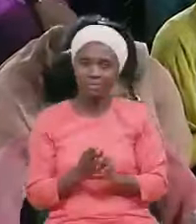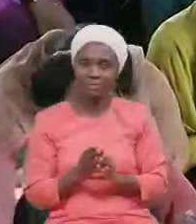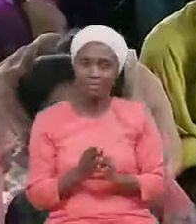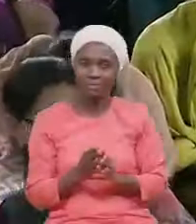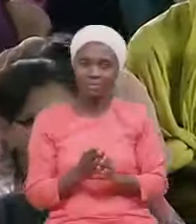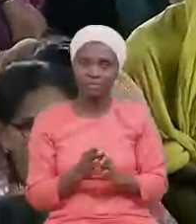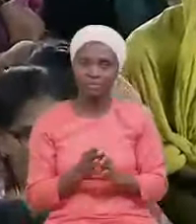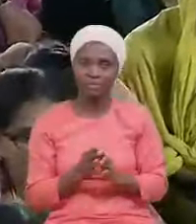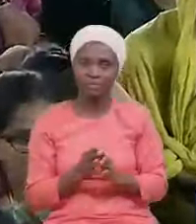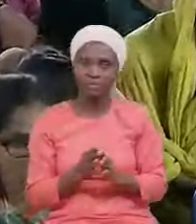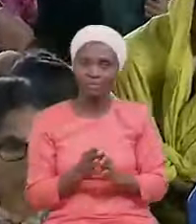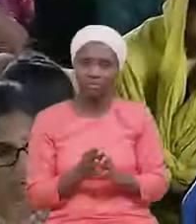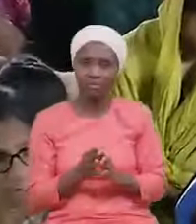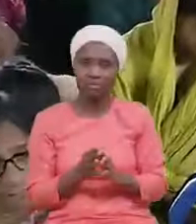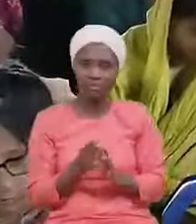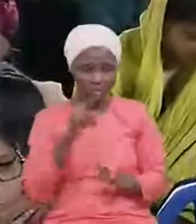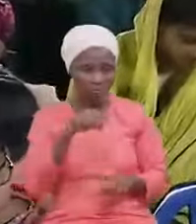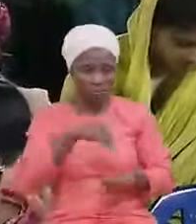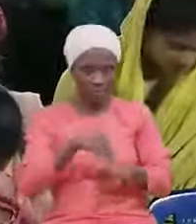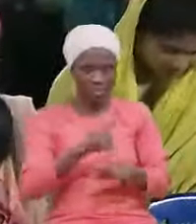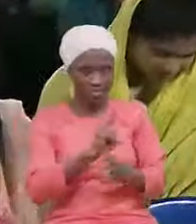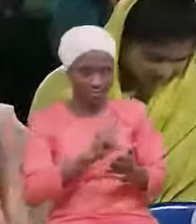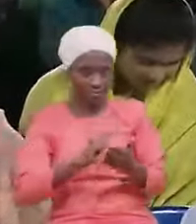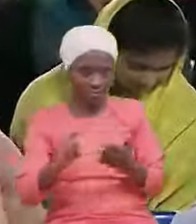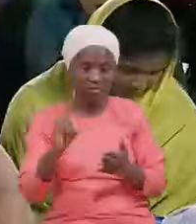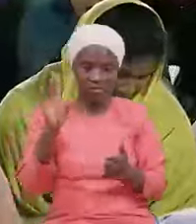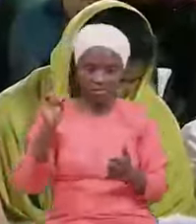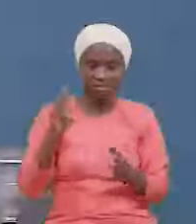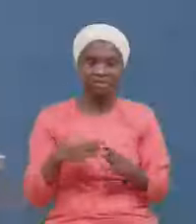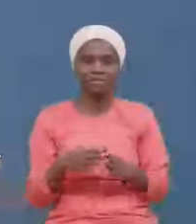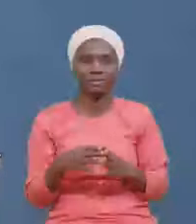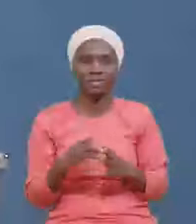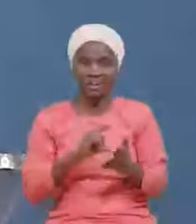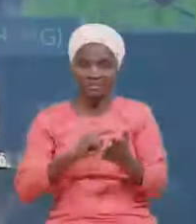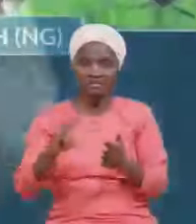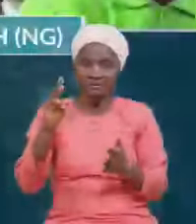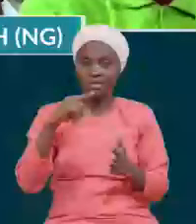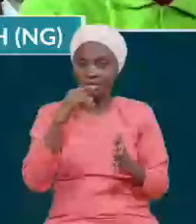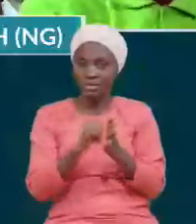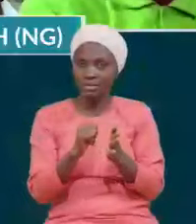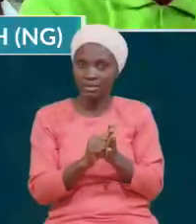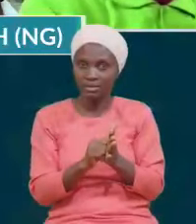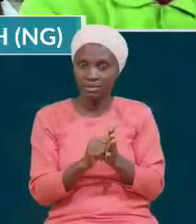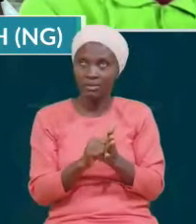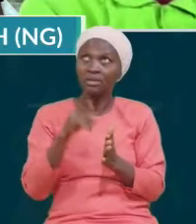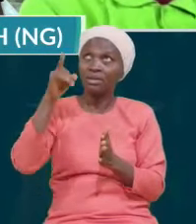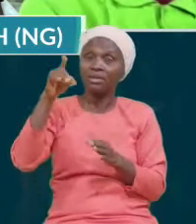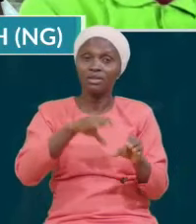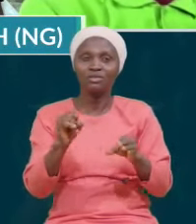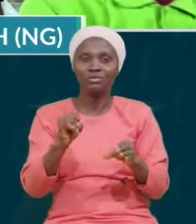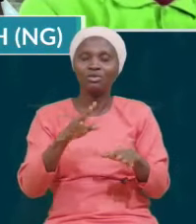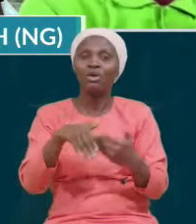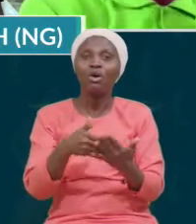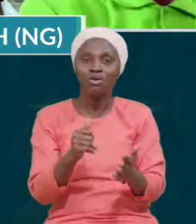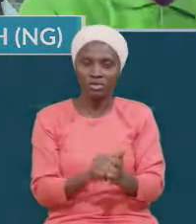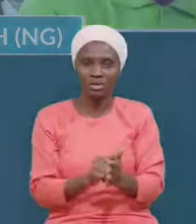ఇవ్వడానికి రానై ఉన్నాడు. Look at verse 17. ఇప్పుడు 17వ వచనాన్ని చూడండి. He says, he does all that,